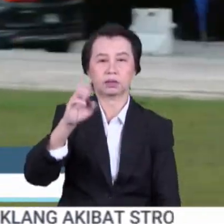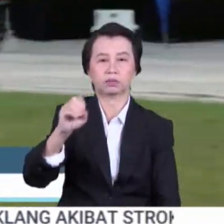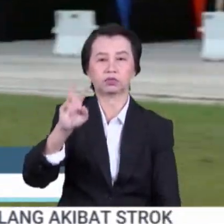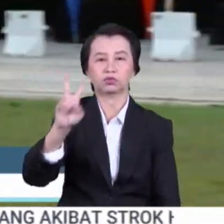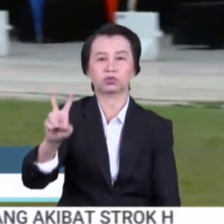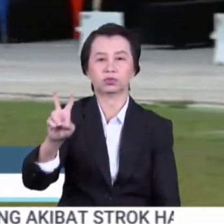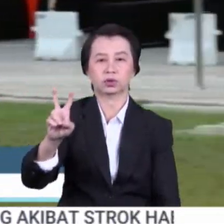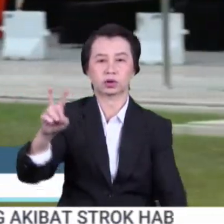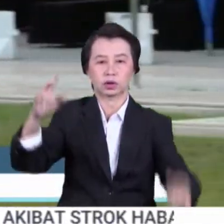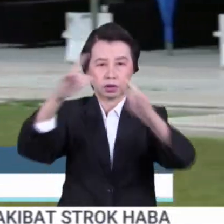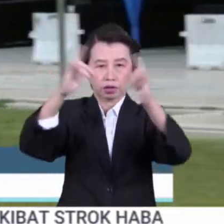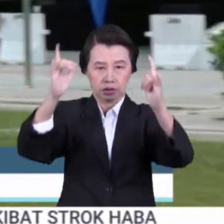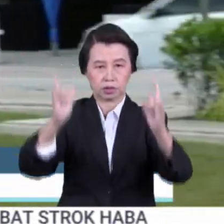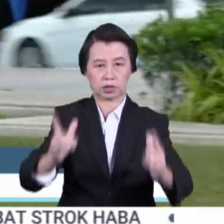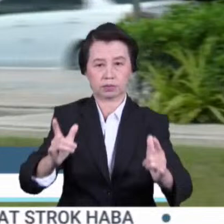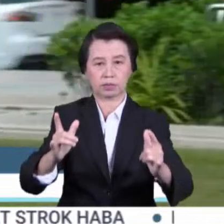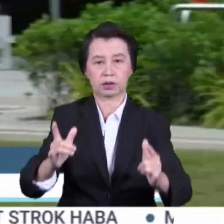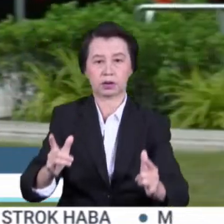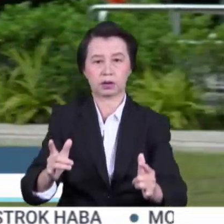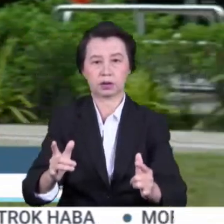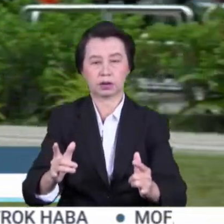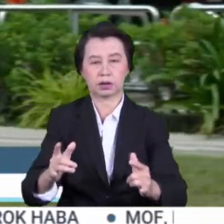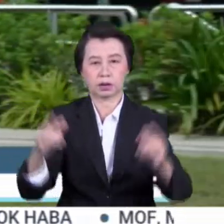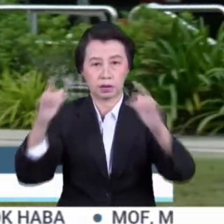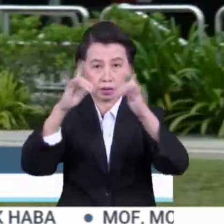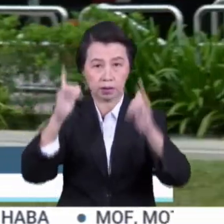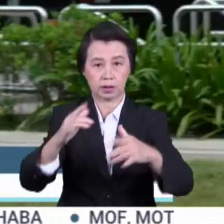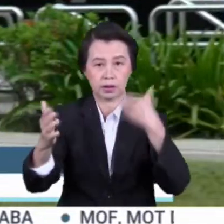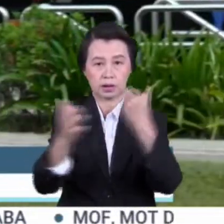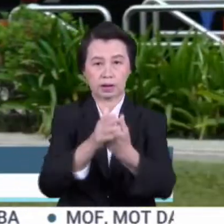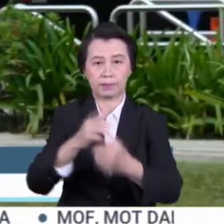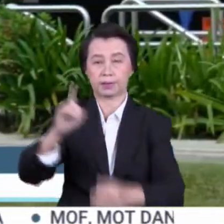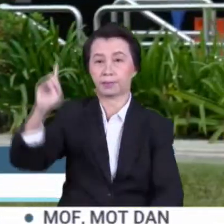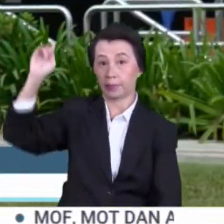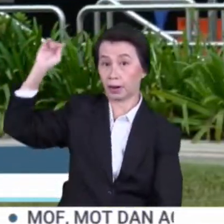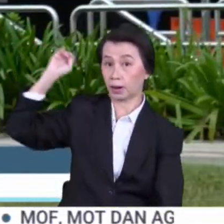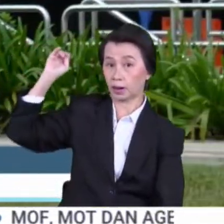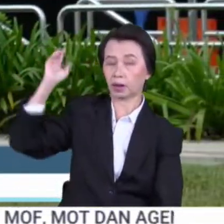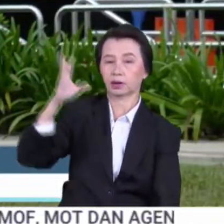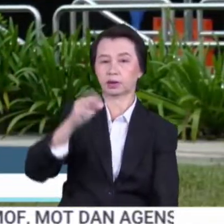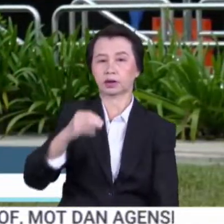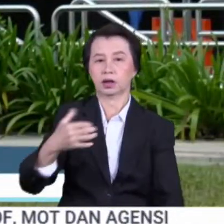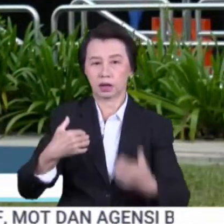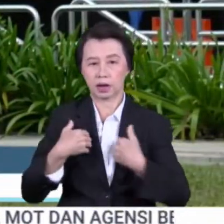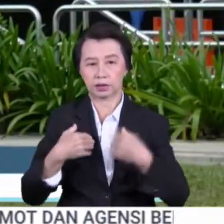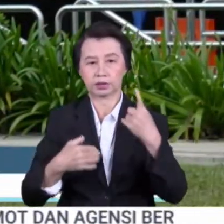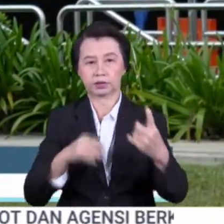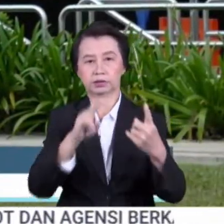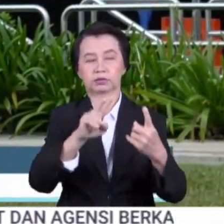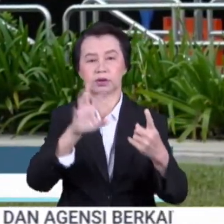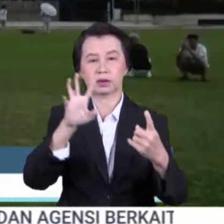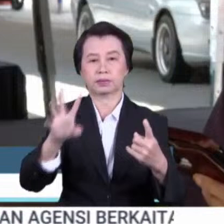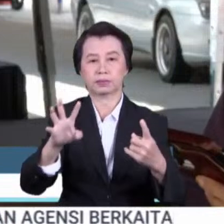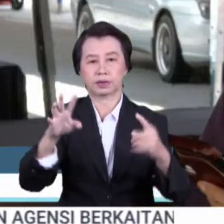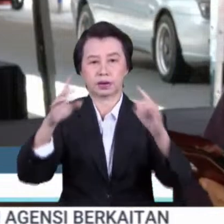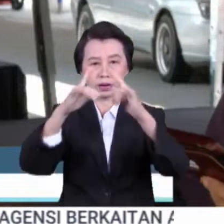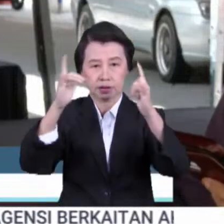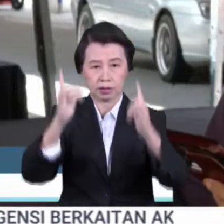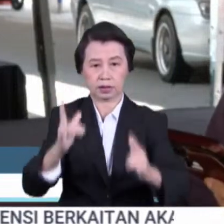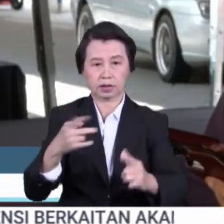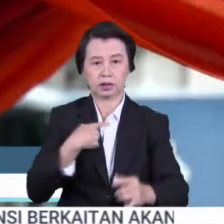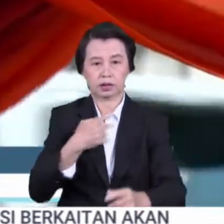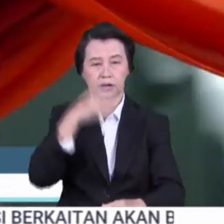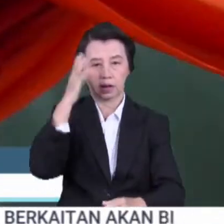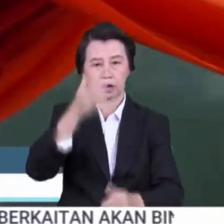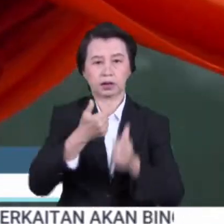62 kemah makitan ni, kemah ni sampai ke belakang. Dan ada 124 penggerai dan kita